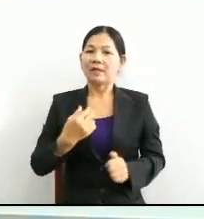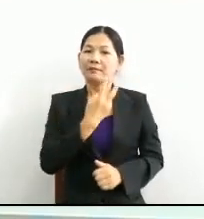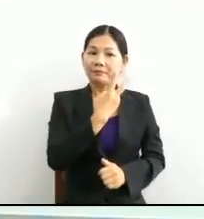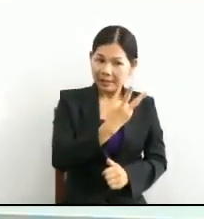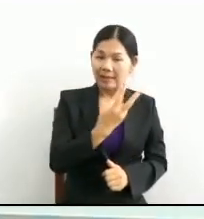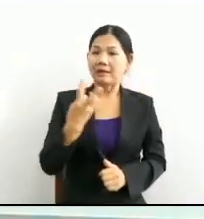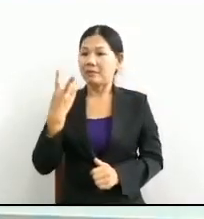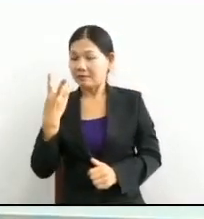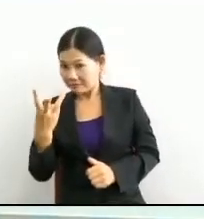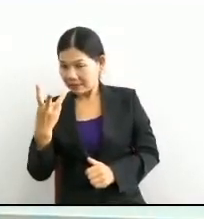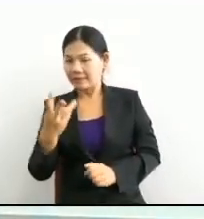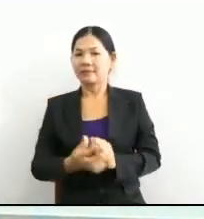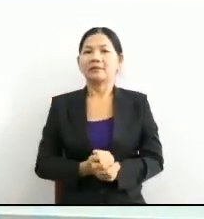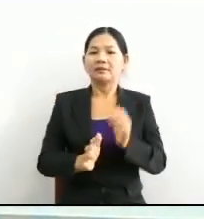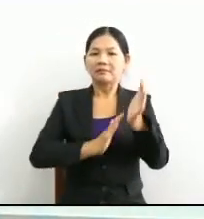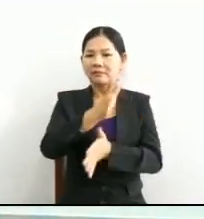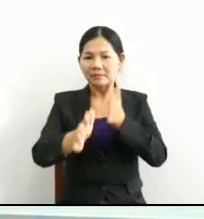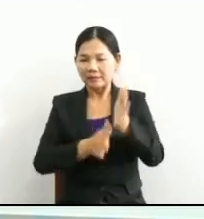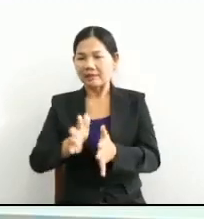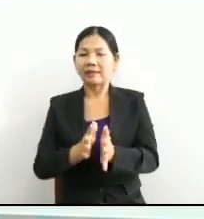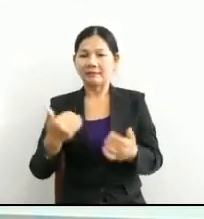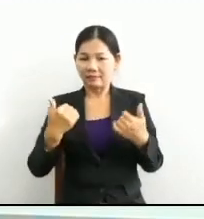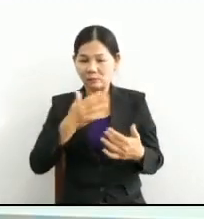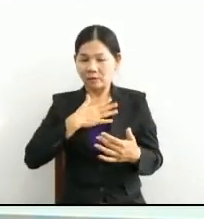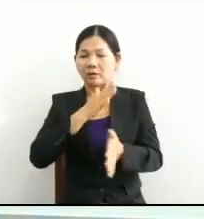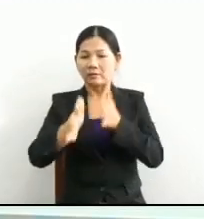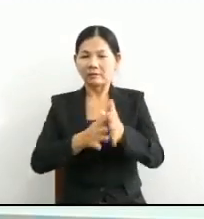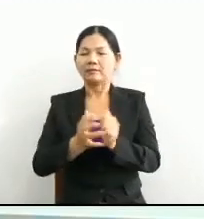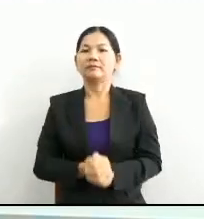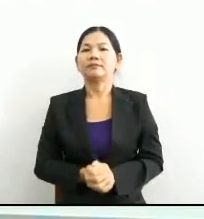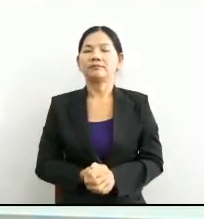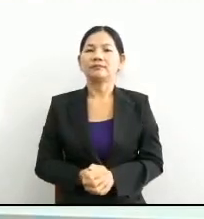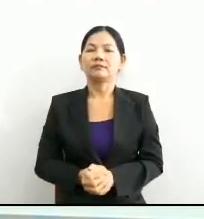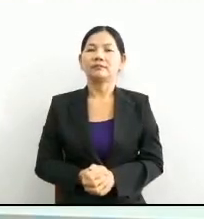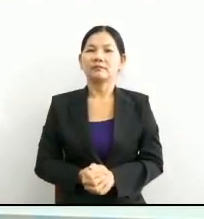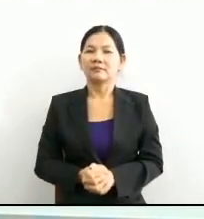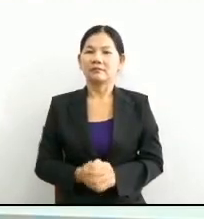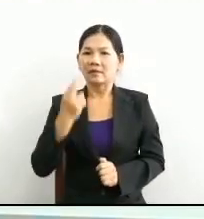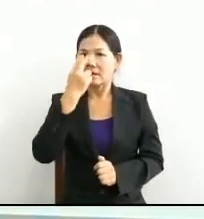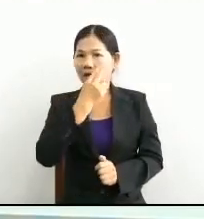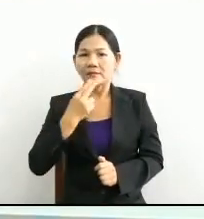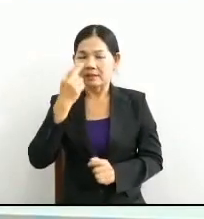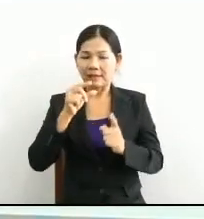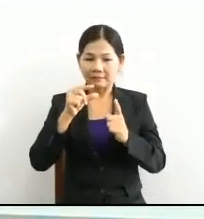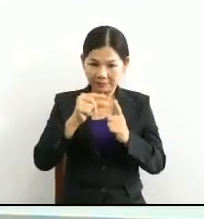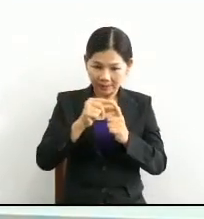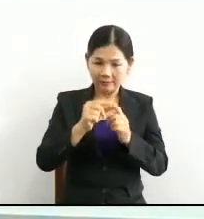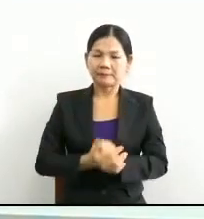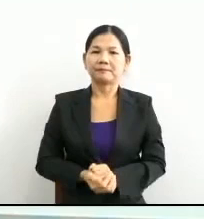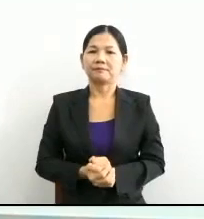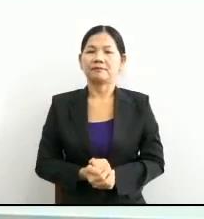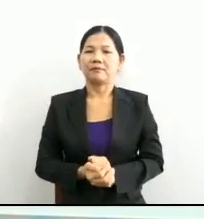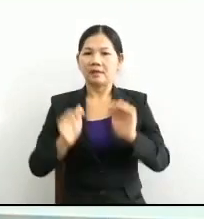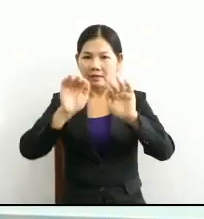cha tức là lấy con an cho mồi nè cứ đừng ăn khi mà đòn tiền nè có ấm nàn tiện